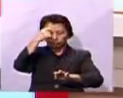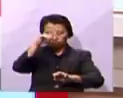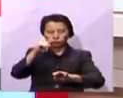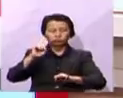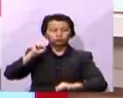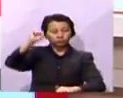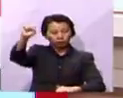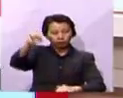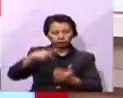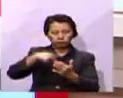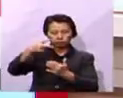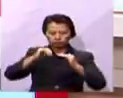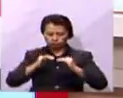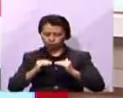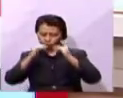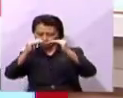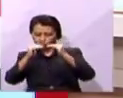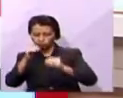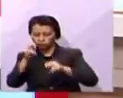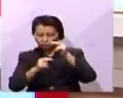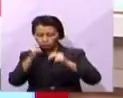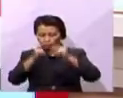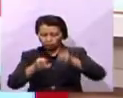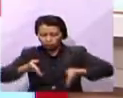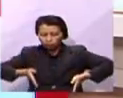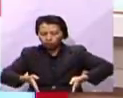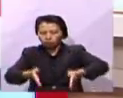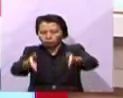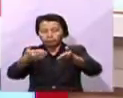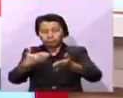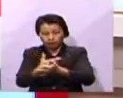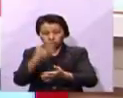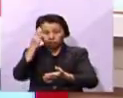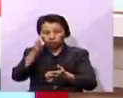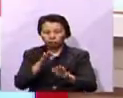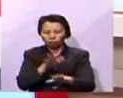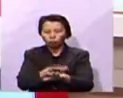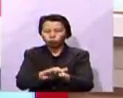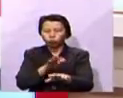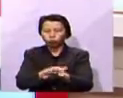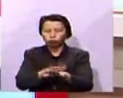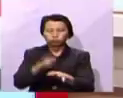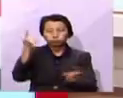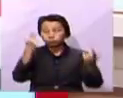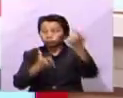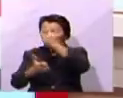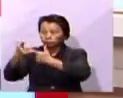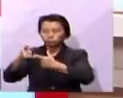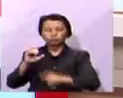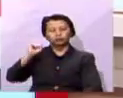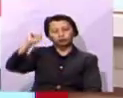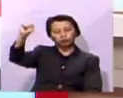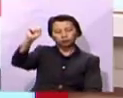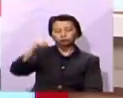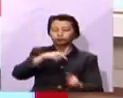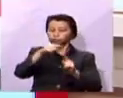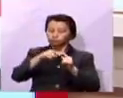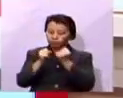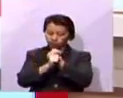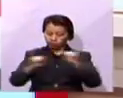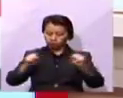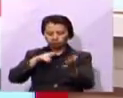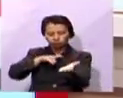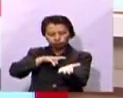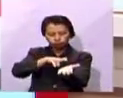bayu. Projek naik taraf dan pembinaan terminal baru lapangan itu akan merancakkan lagi sektor pelancongan Sabah. Dan apabila siap kelak,